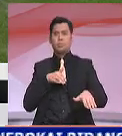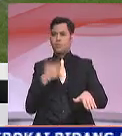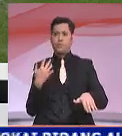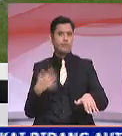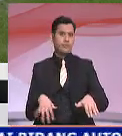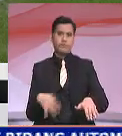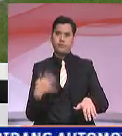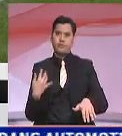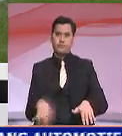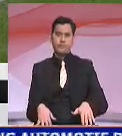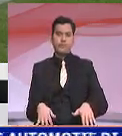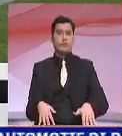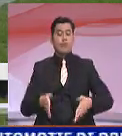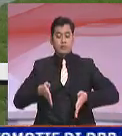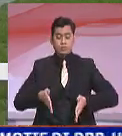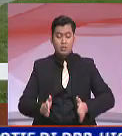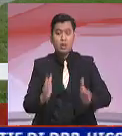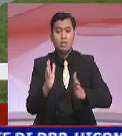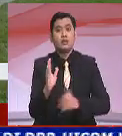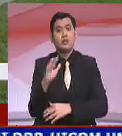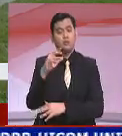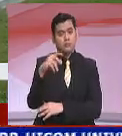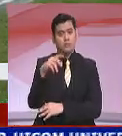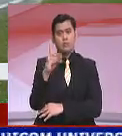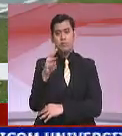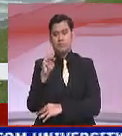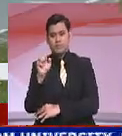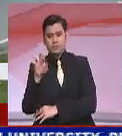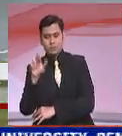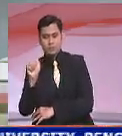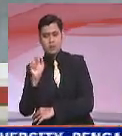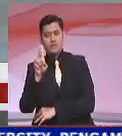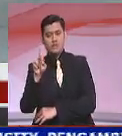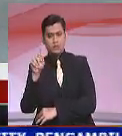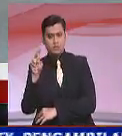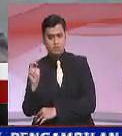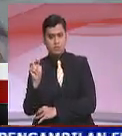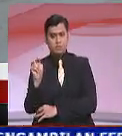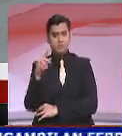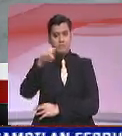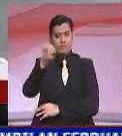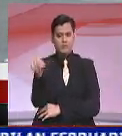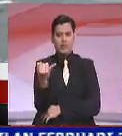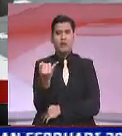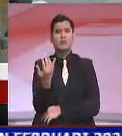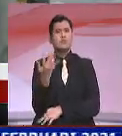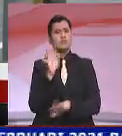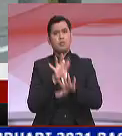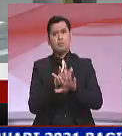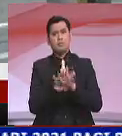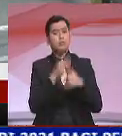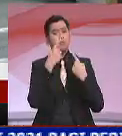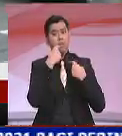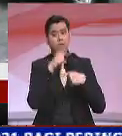Suria Petaling Jaya. Kebanyakan daripada mereka memberikan alasan yang tidak munasabah dan tidak mendapat kebenaran